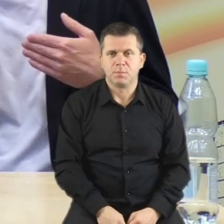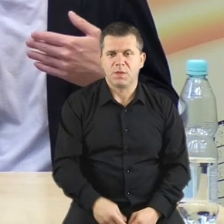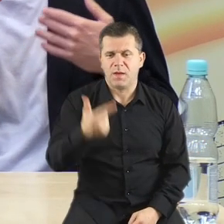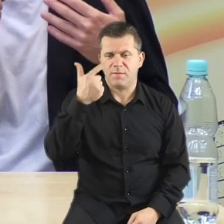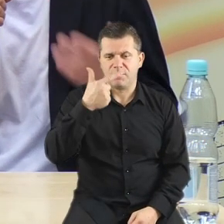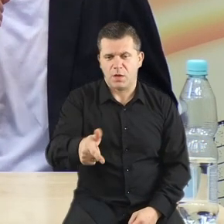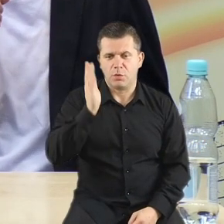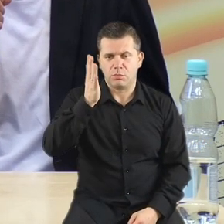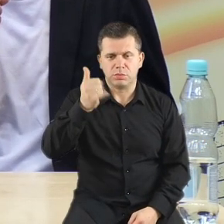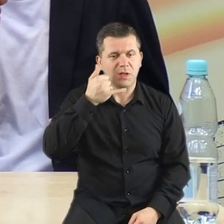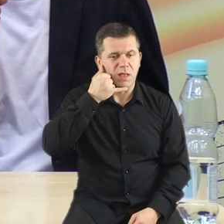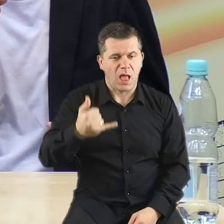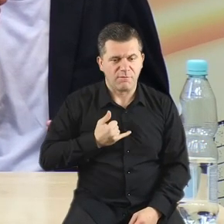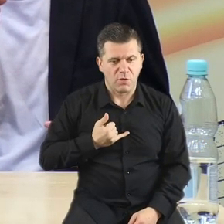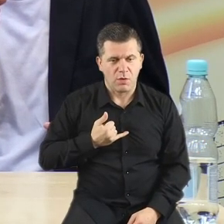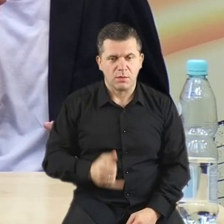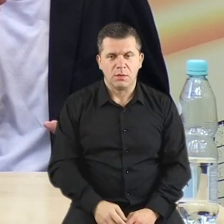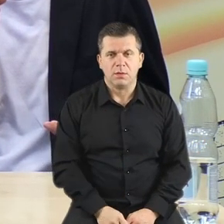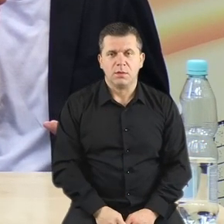Dwa tygodnie później telefon.